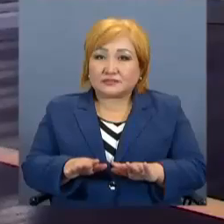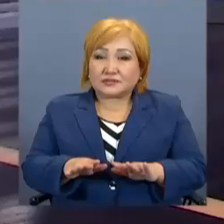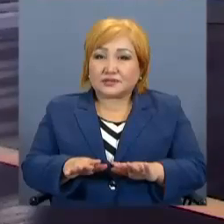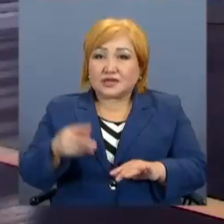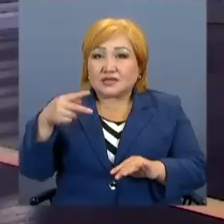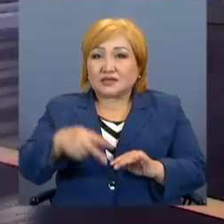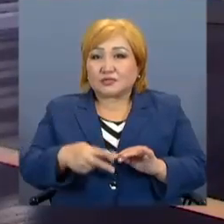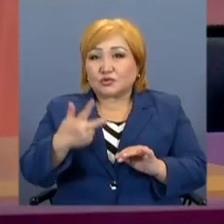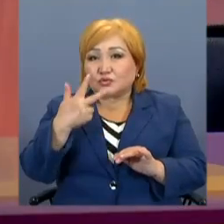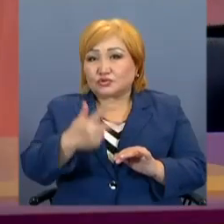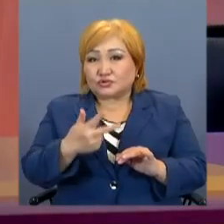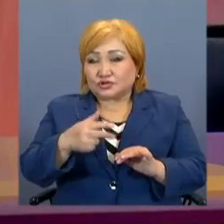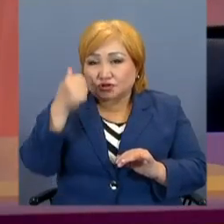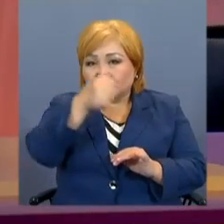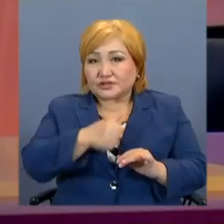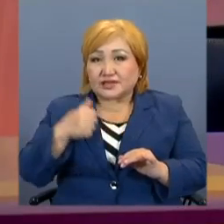2013 жылы